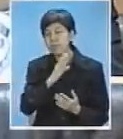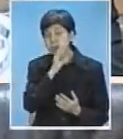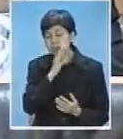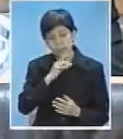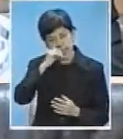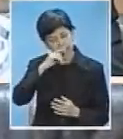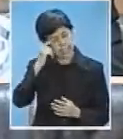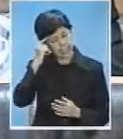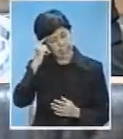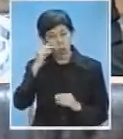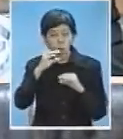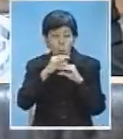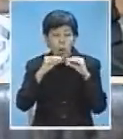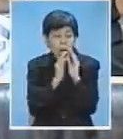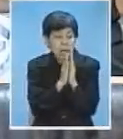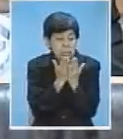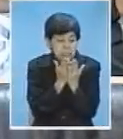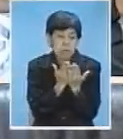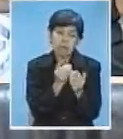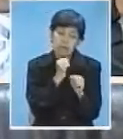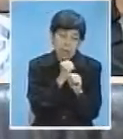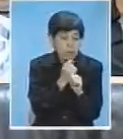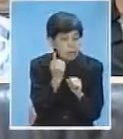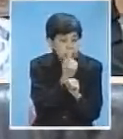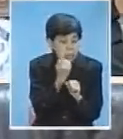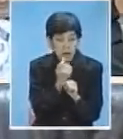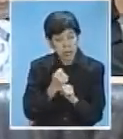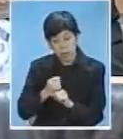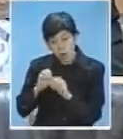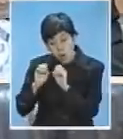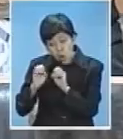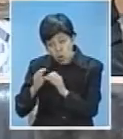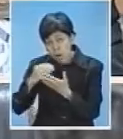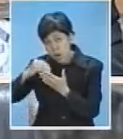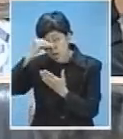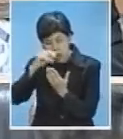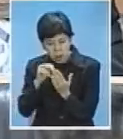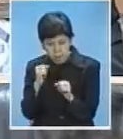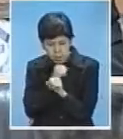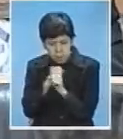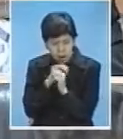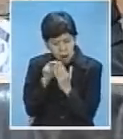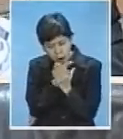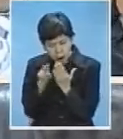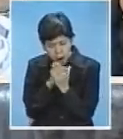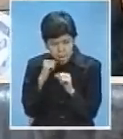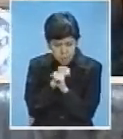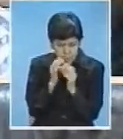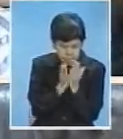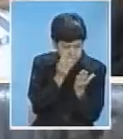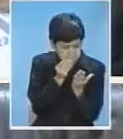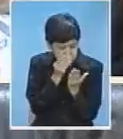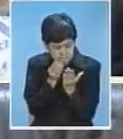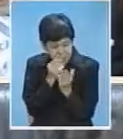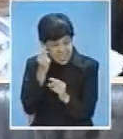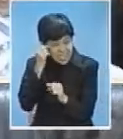ราปฏิรูปเฉพาะโครงการตำราแห่งชาติแล้วเราไม่สร้างนิสัยรักการอ่านไม่กำหนดให้การอ่านเป็นนโยบ